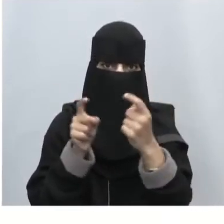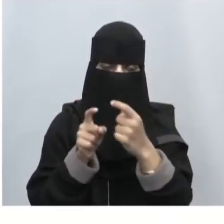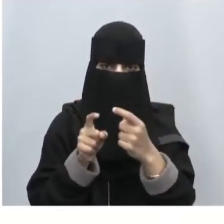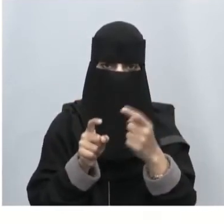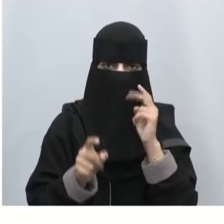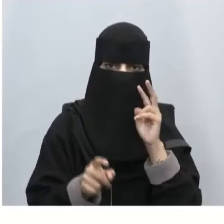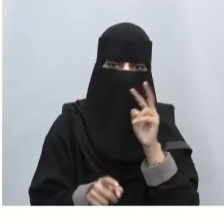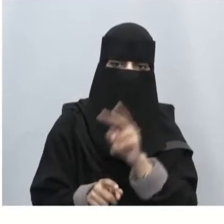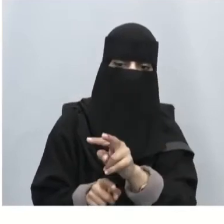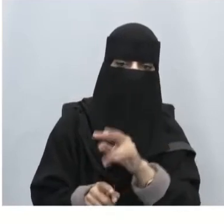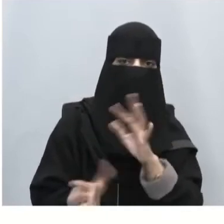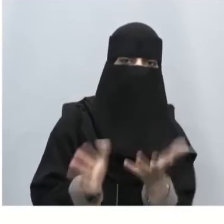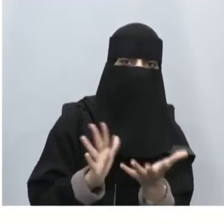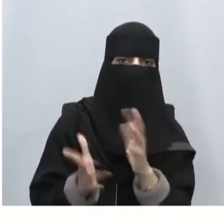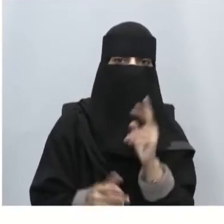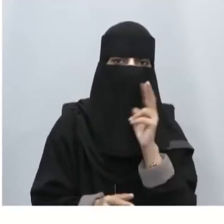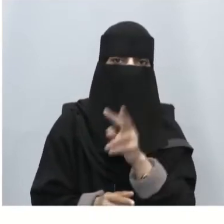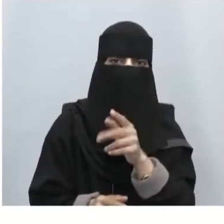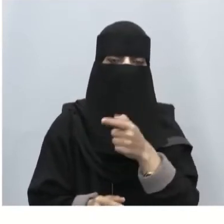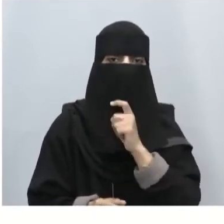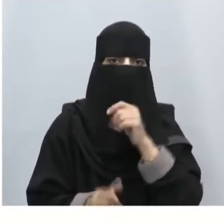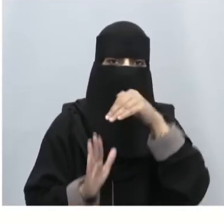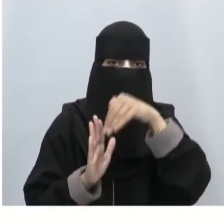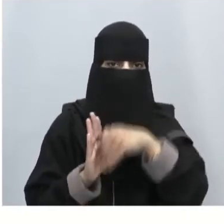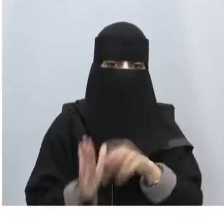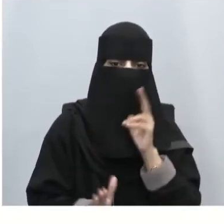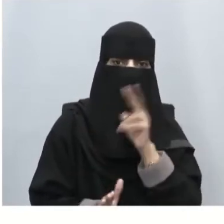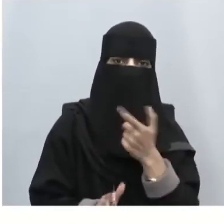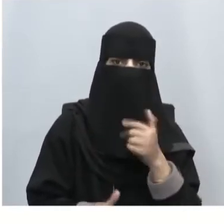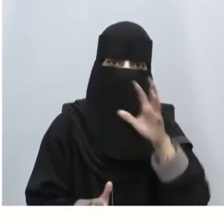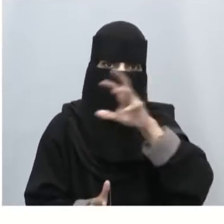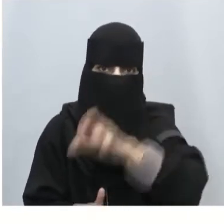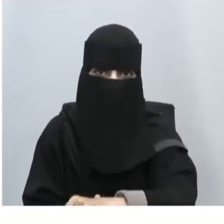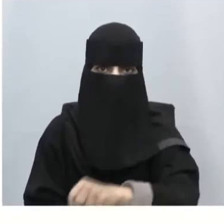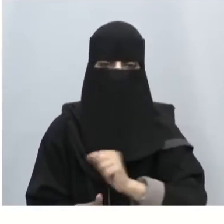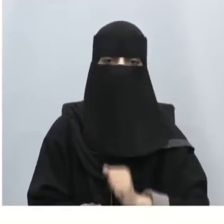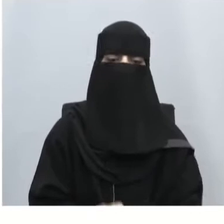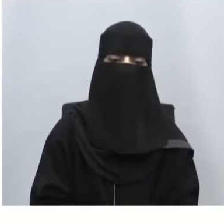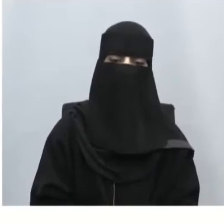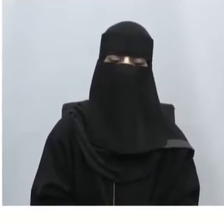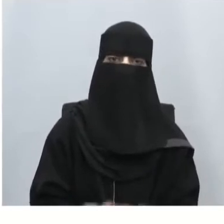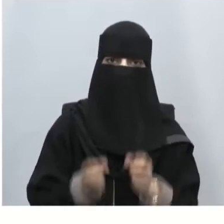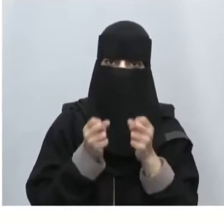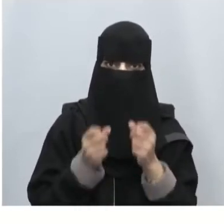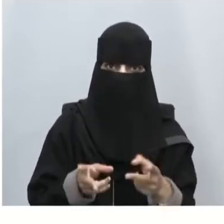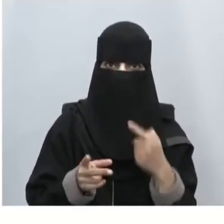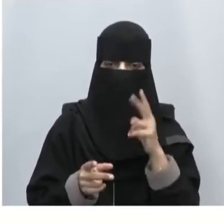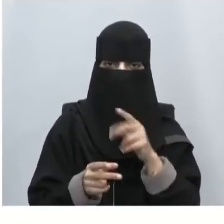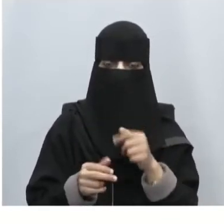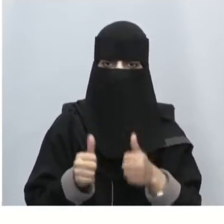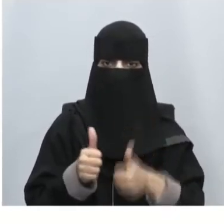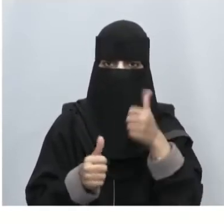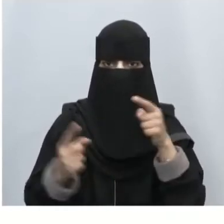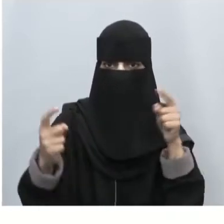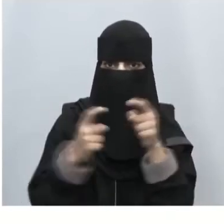لضعف الدوله العباسيه والاستلاء على هذه الدوله العباسيه في البدايه العدو الاول